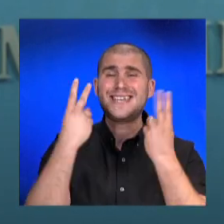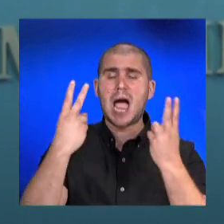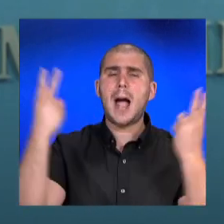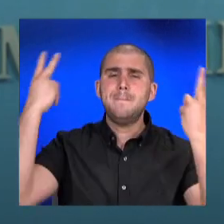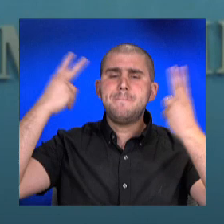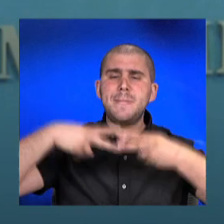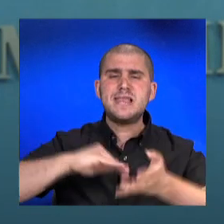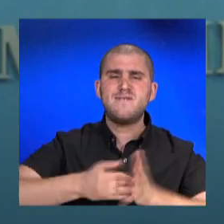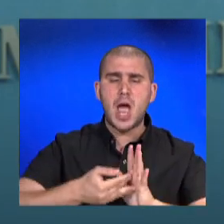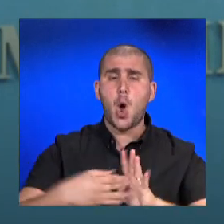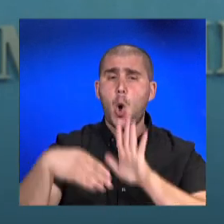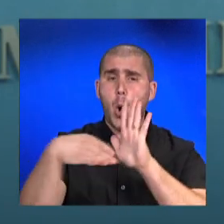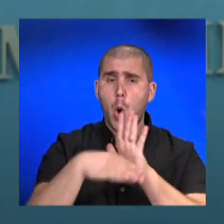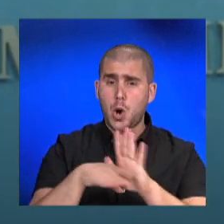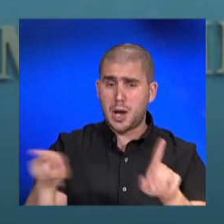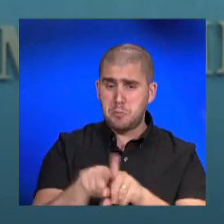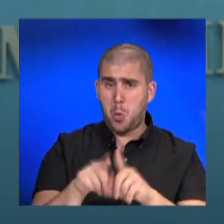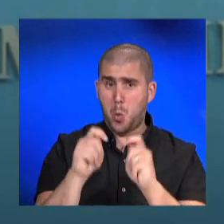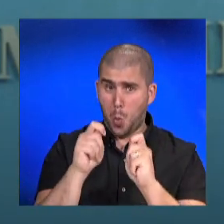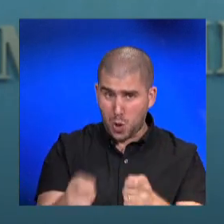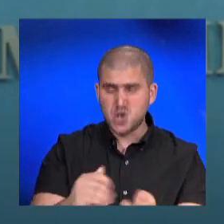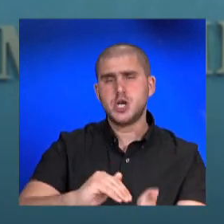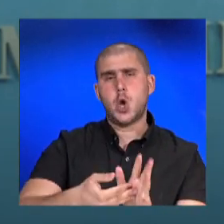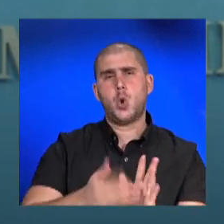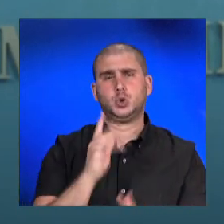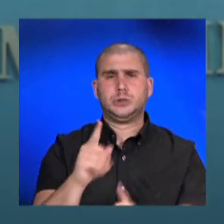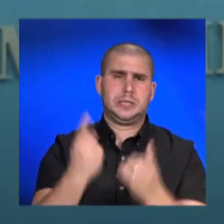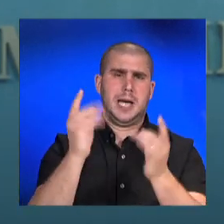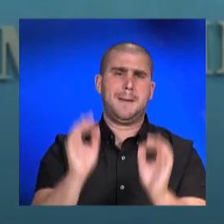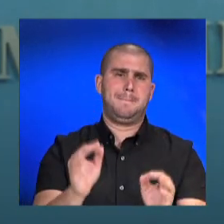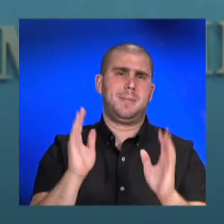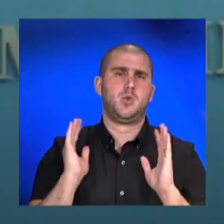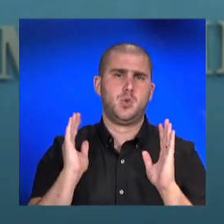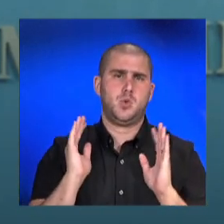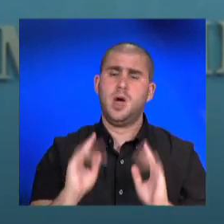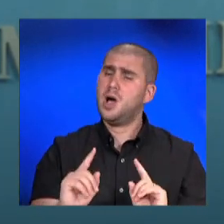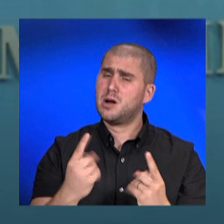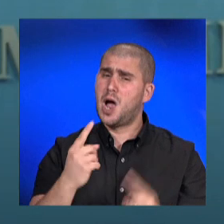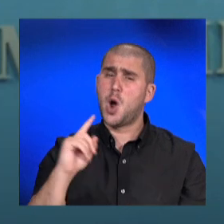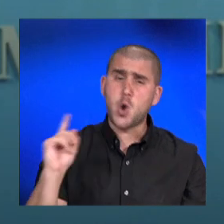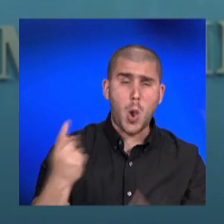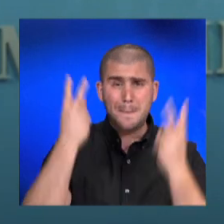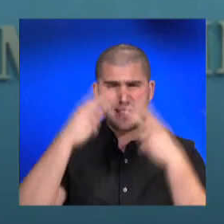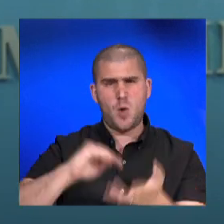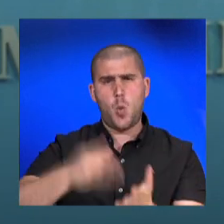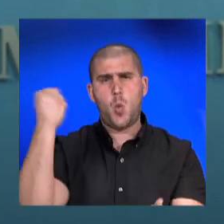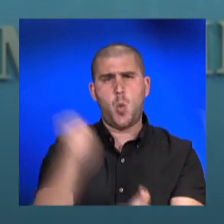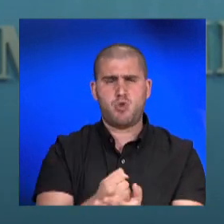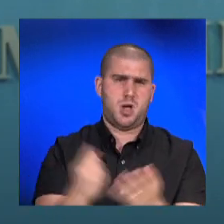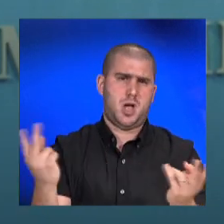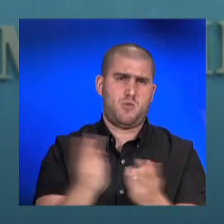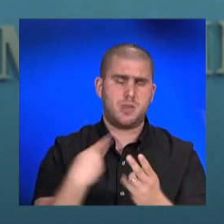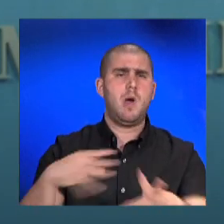כפי שהוגש, יאושרו, וזה מה שקרה. קרה, כל המתווה אושר, כמובן שהסכמתי להוסיף